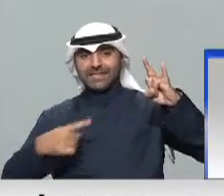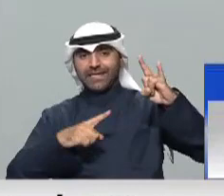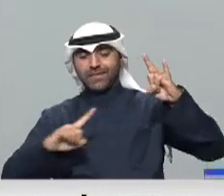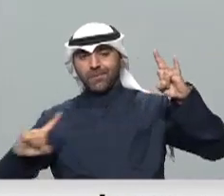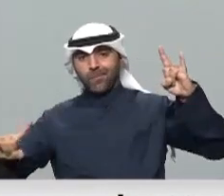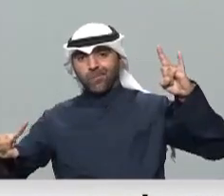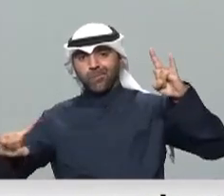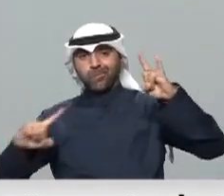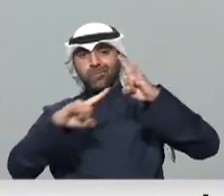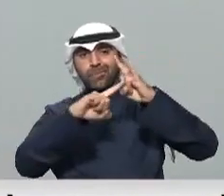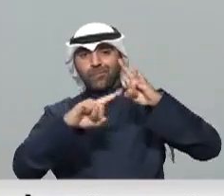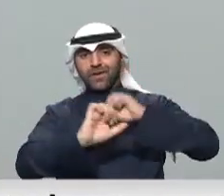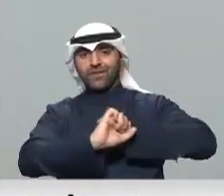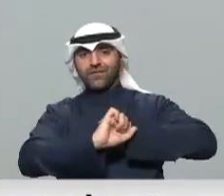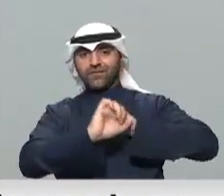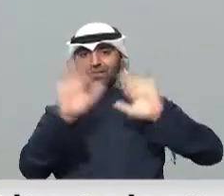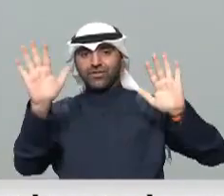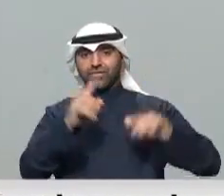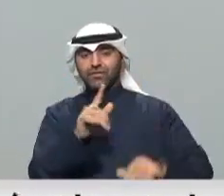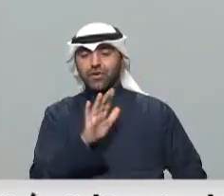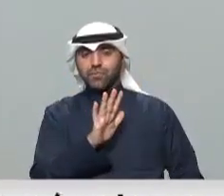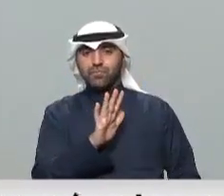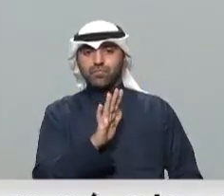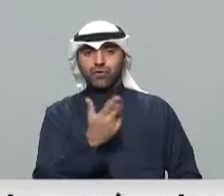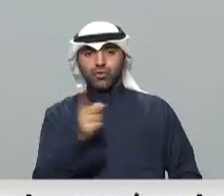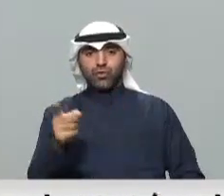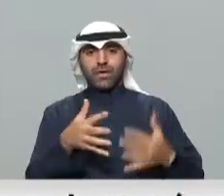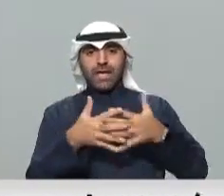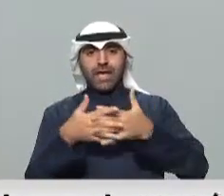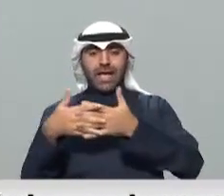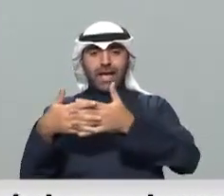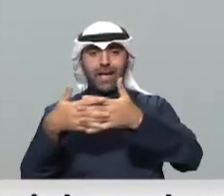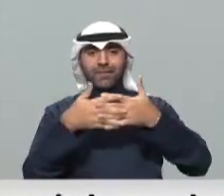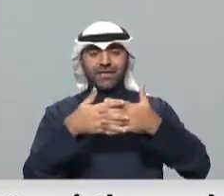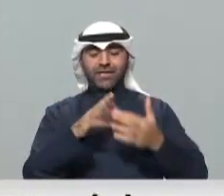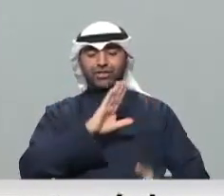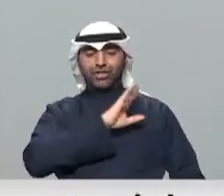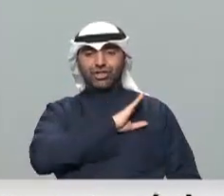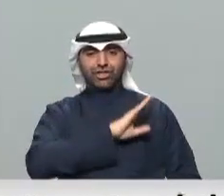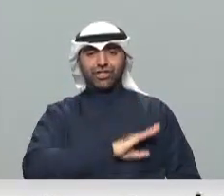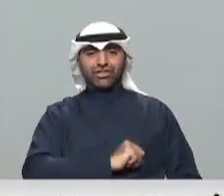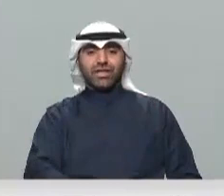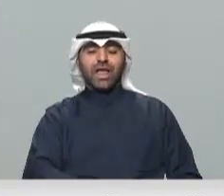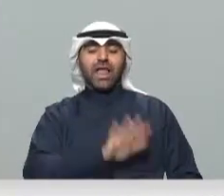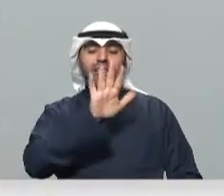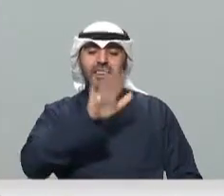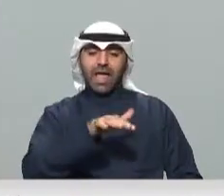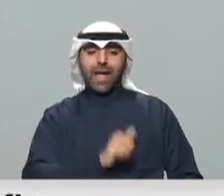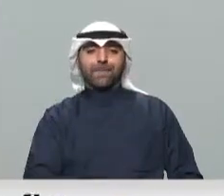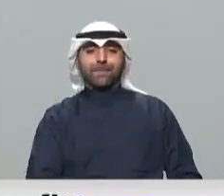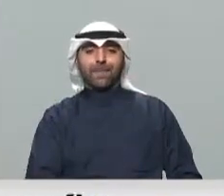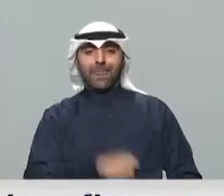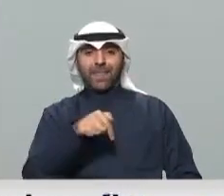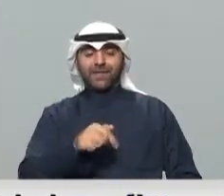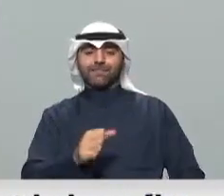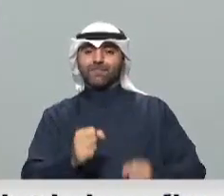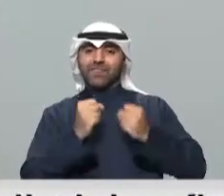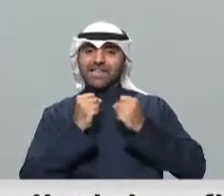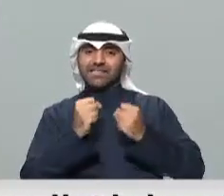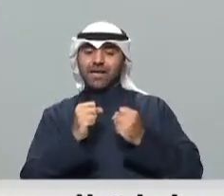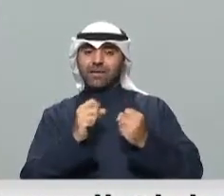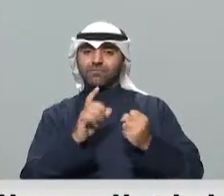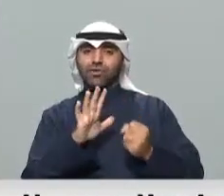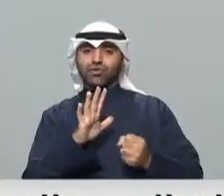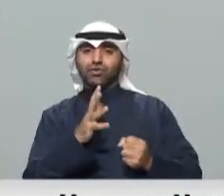الأمريكية ورئيس بايدن ووزير دفاعه بإسقاط المنطاد الصيني بمزيد من التوترات بين